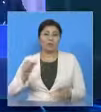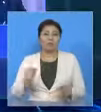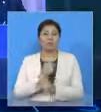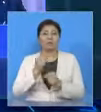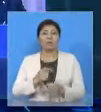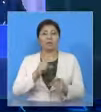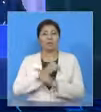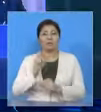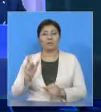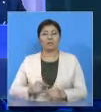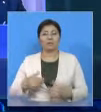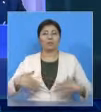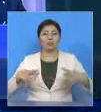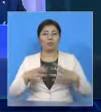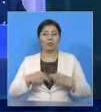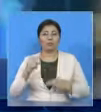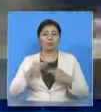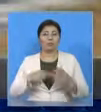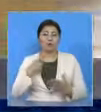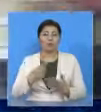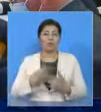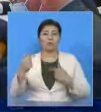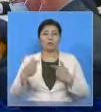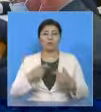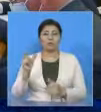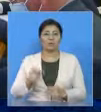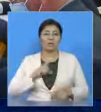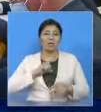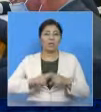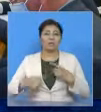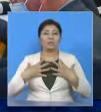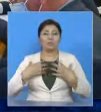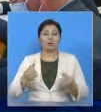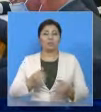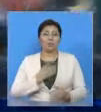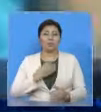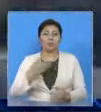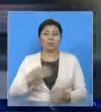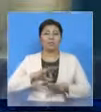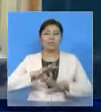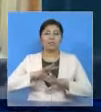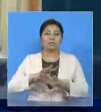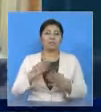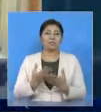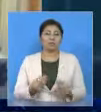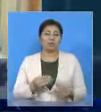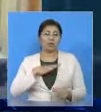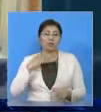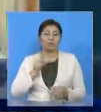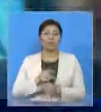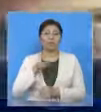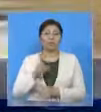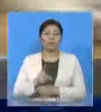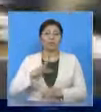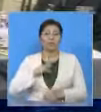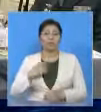тапқан азаматтардың отбасыларына көңіл айтып, зардап шеккен адамдардың тезірек сауығып кетуіне тілектестік білдірді. Сондай-ақ бірқатар тапсырма